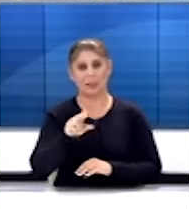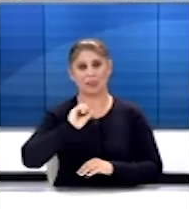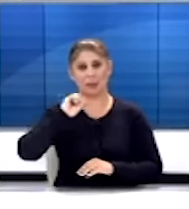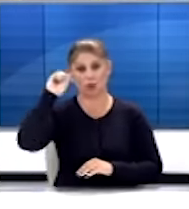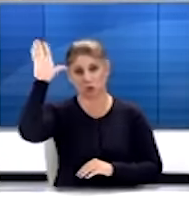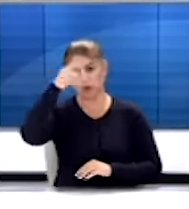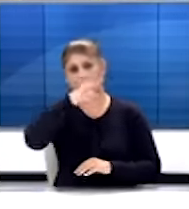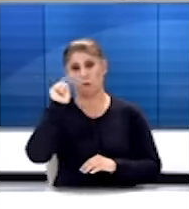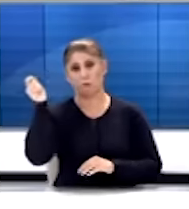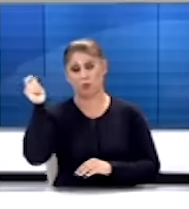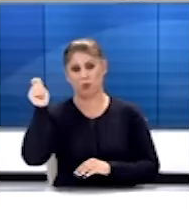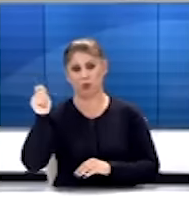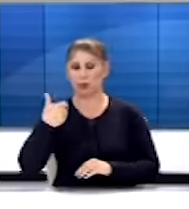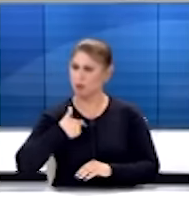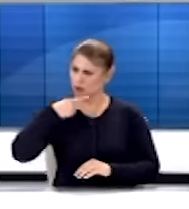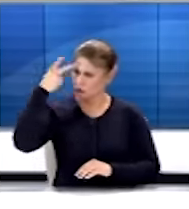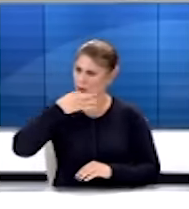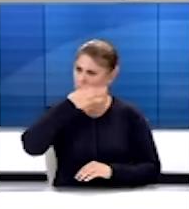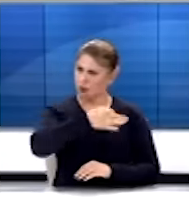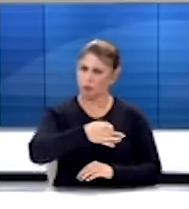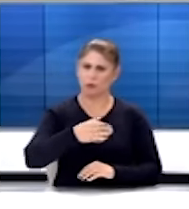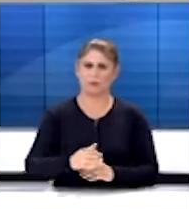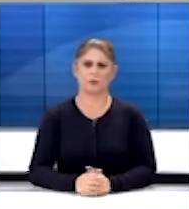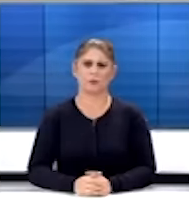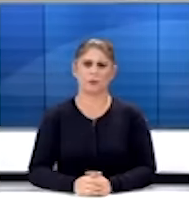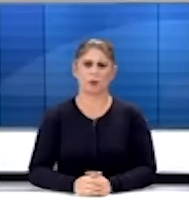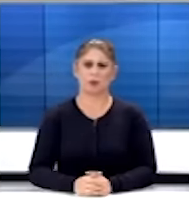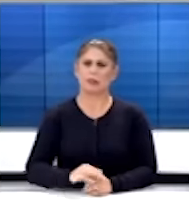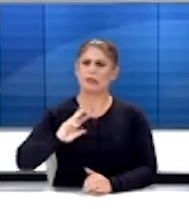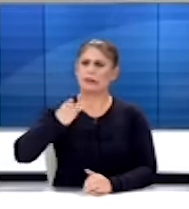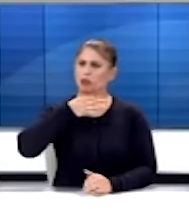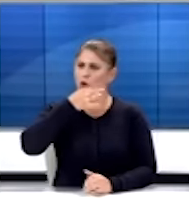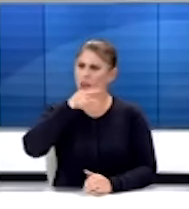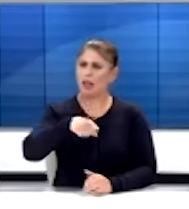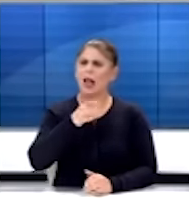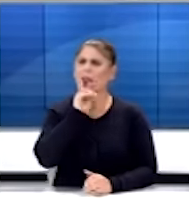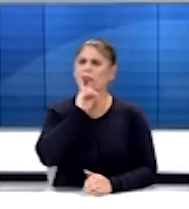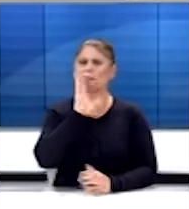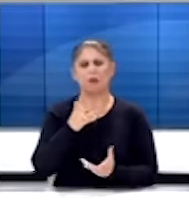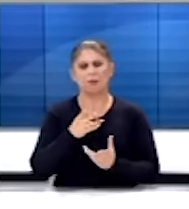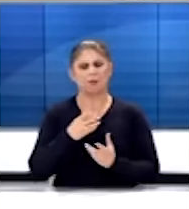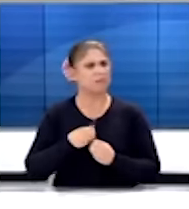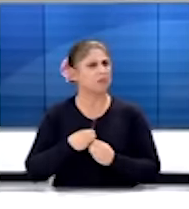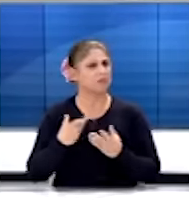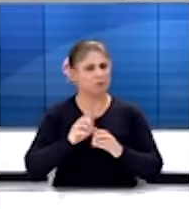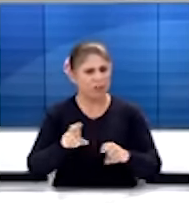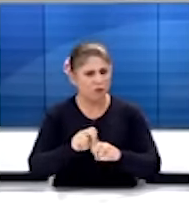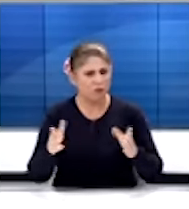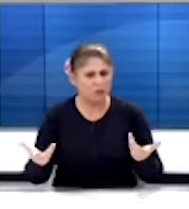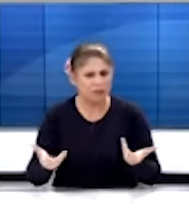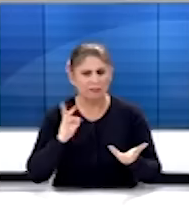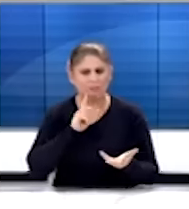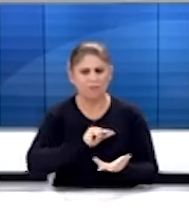Σερβία. Εντάξει, γι' αυτό και εγώ δικαιούμαι να πω ότι και να μην έλεγε και καθόλου την τριτολογία του αυτά που είπε, δεν μας φώτισε ιδιαίτερα. Τα